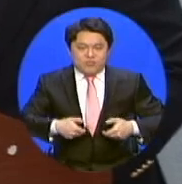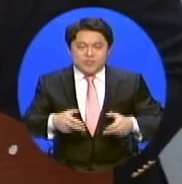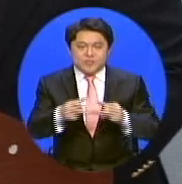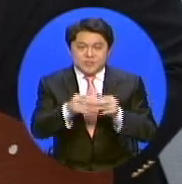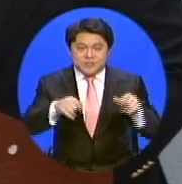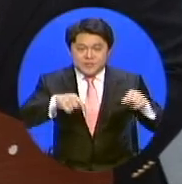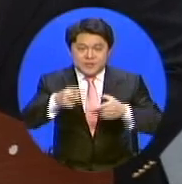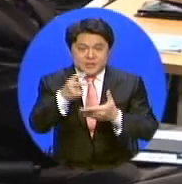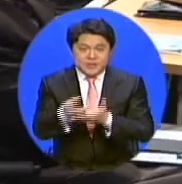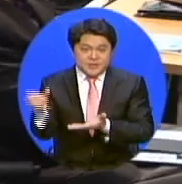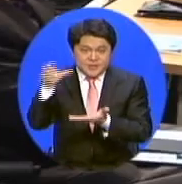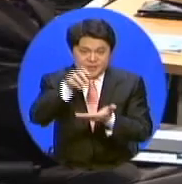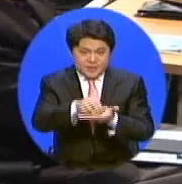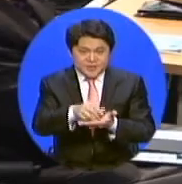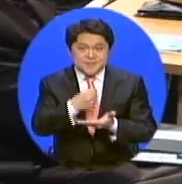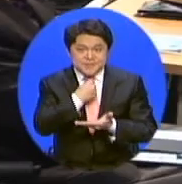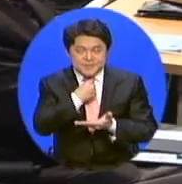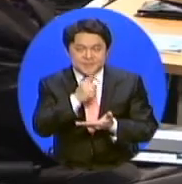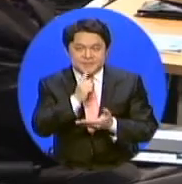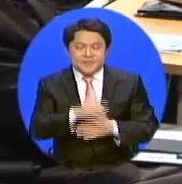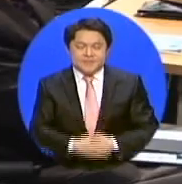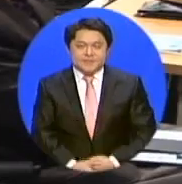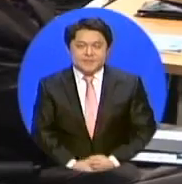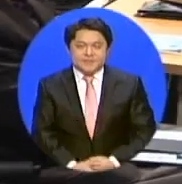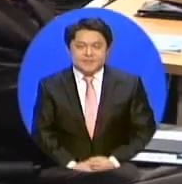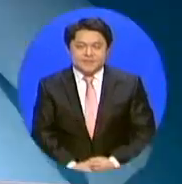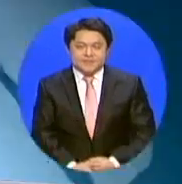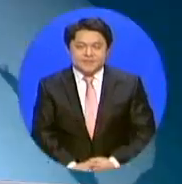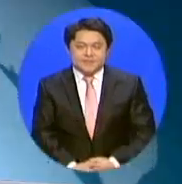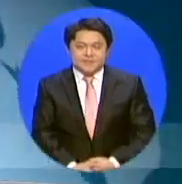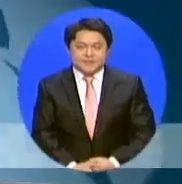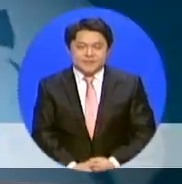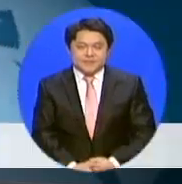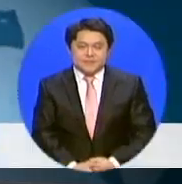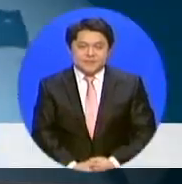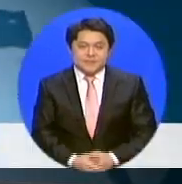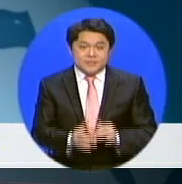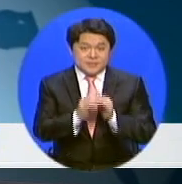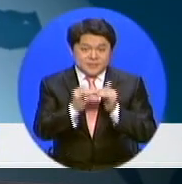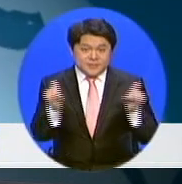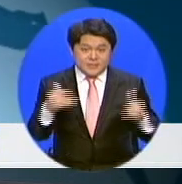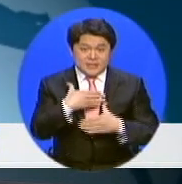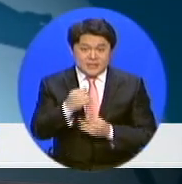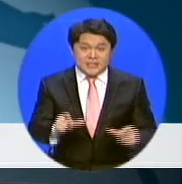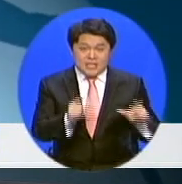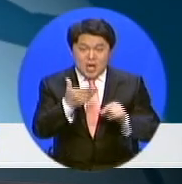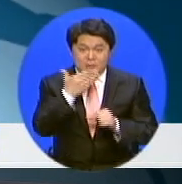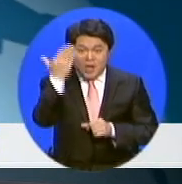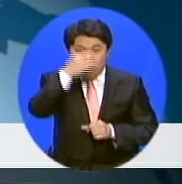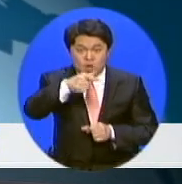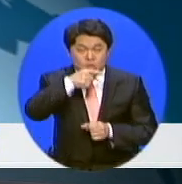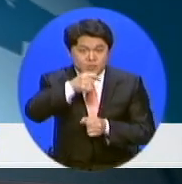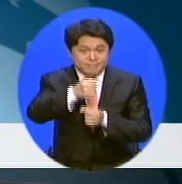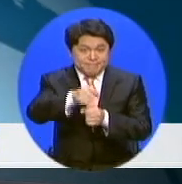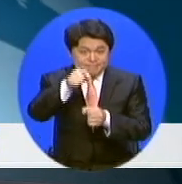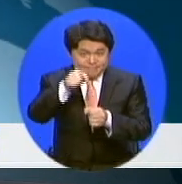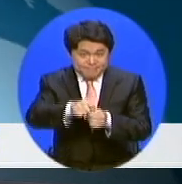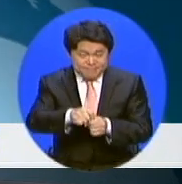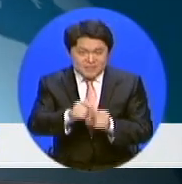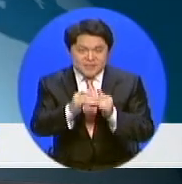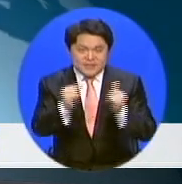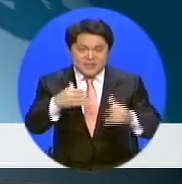장애인 정책이 반영되기를 희망한다고 전했습니다. 시민이 안심하고 살 수 있는 여수를 목표로